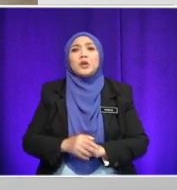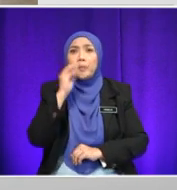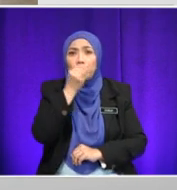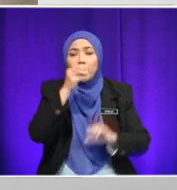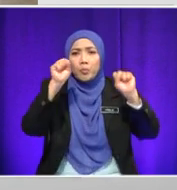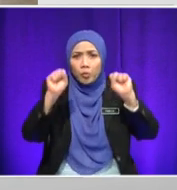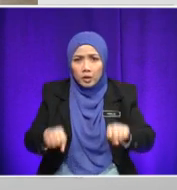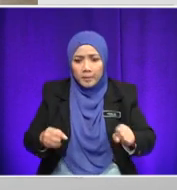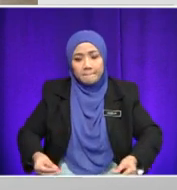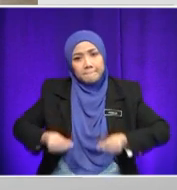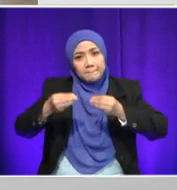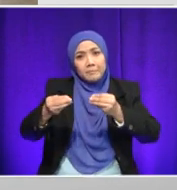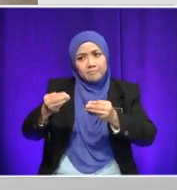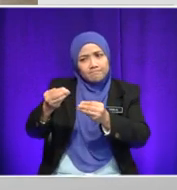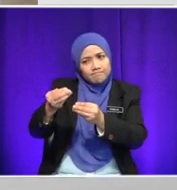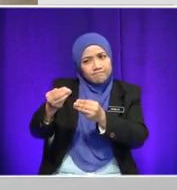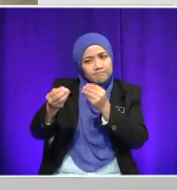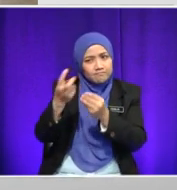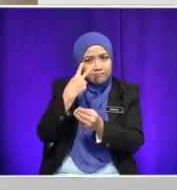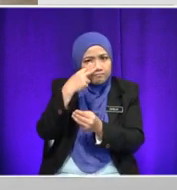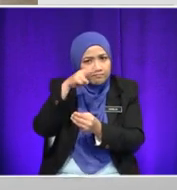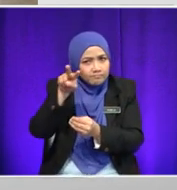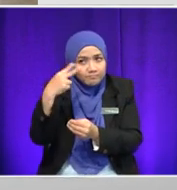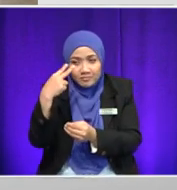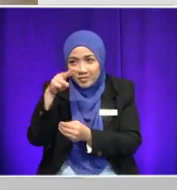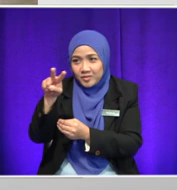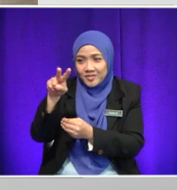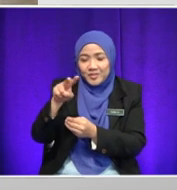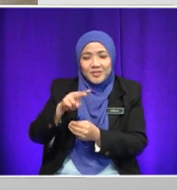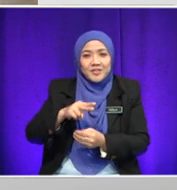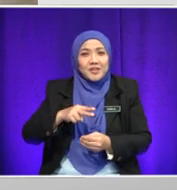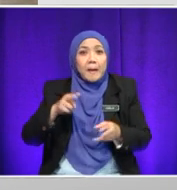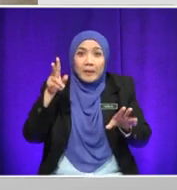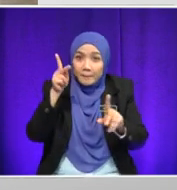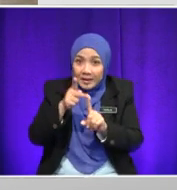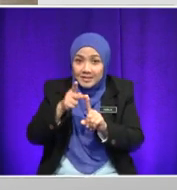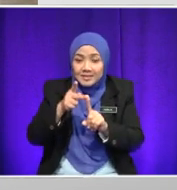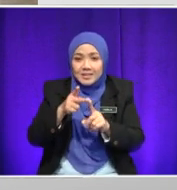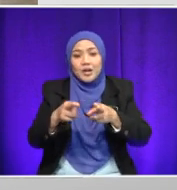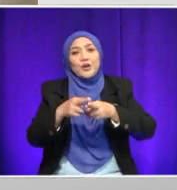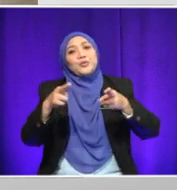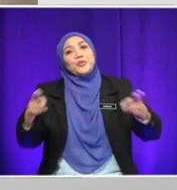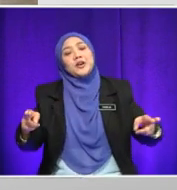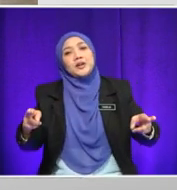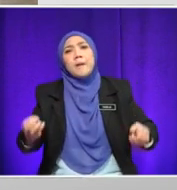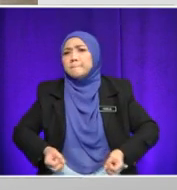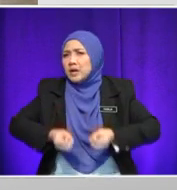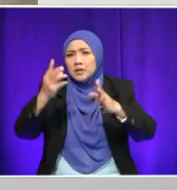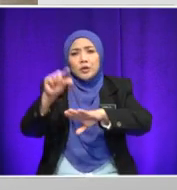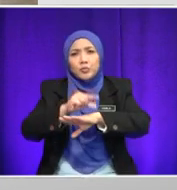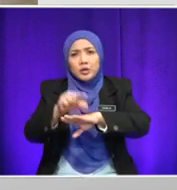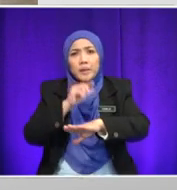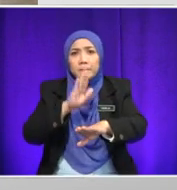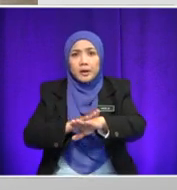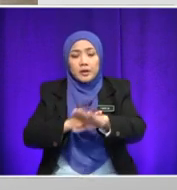mampu memberikan tarikan Estate estetik kepada suatu ruang gubahan bunga banyak digunakan seperti di hotel